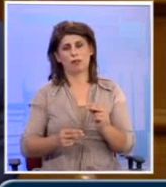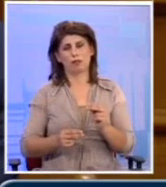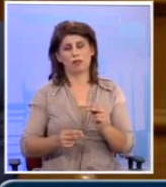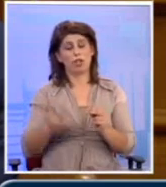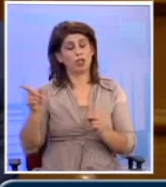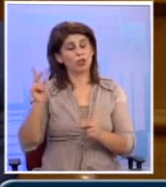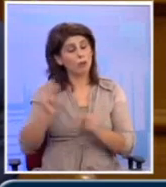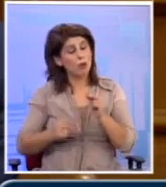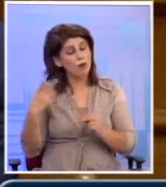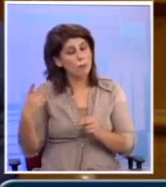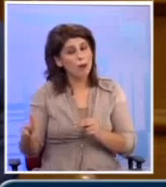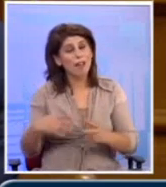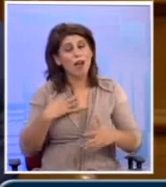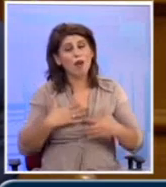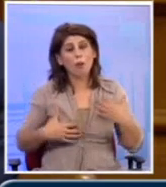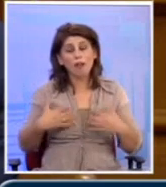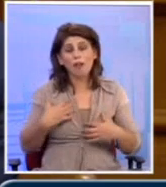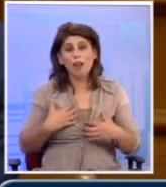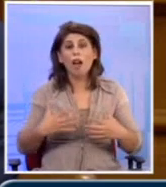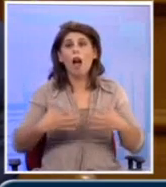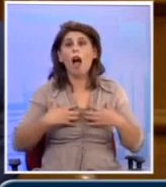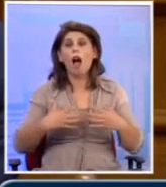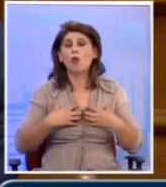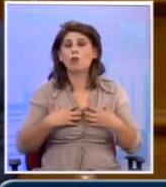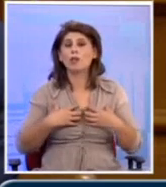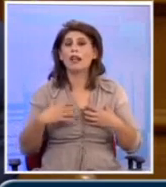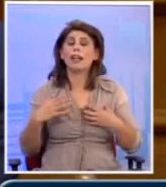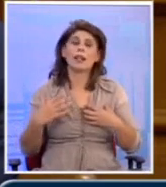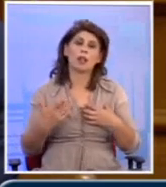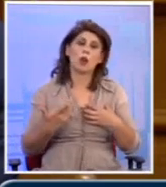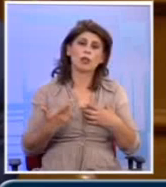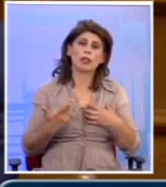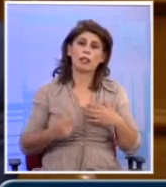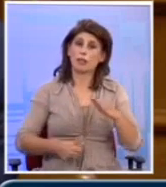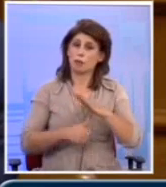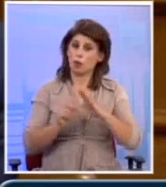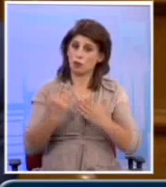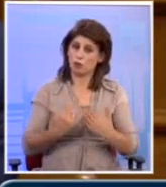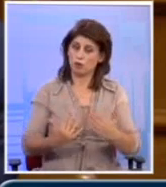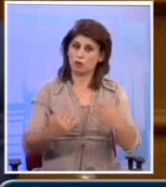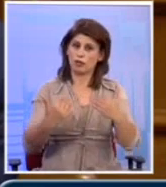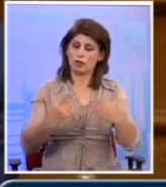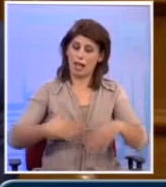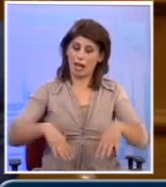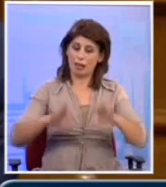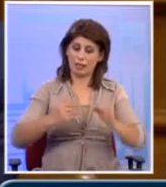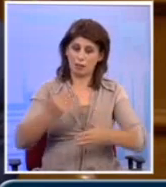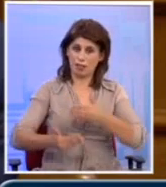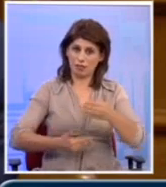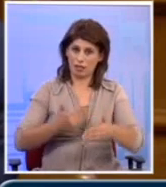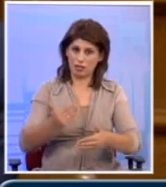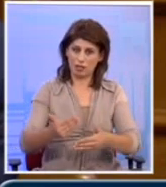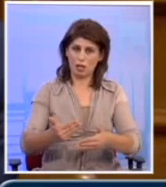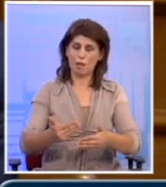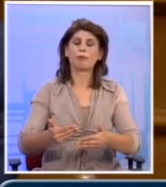Το πρόβλημά σας, η αγωνία σας, το άγχος σας είναι ότι η πρόεδρος της Βουλής εκινεί μια διαδικασία